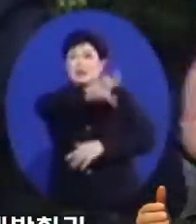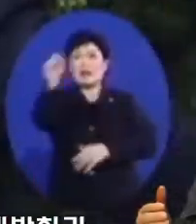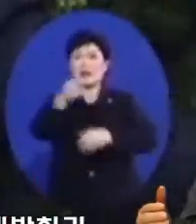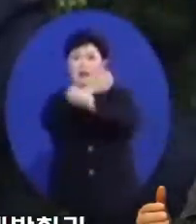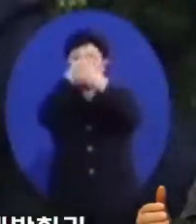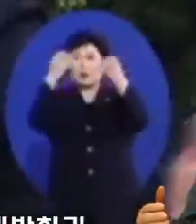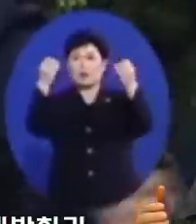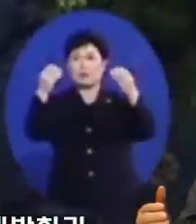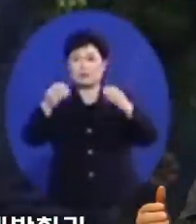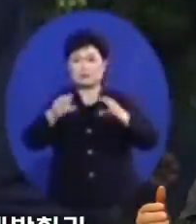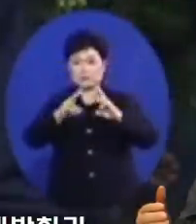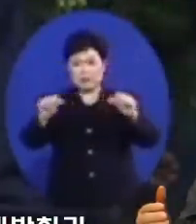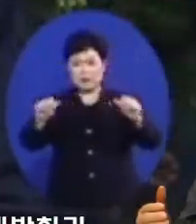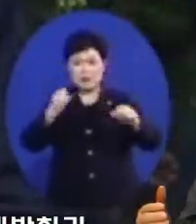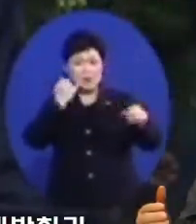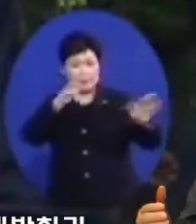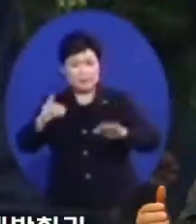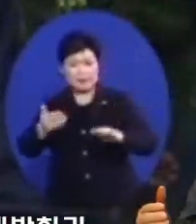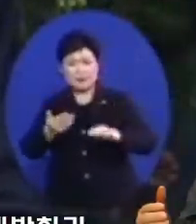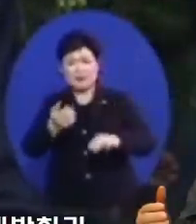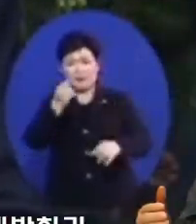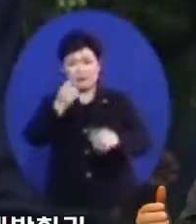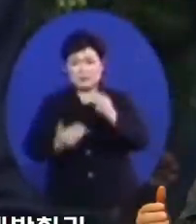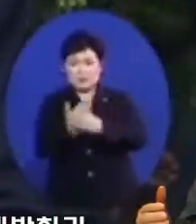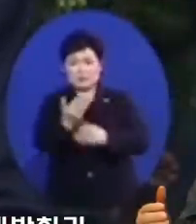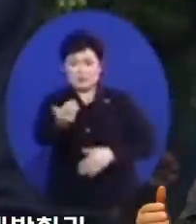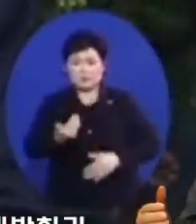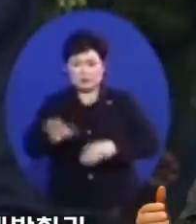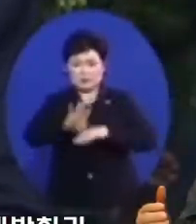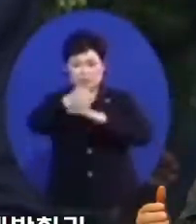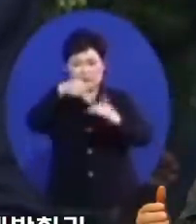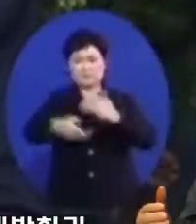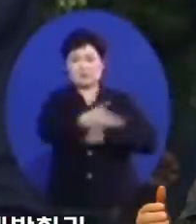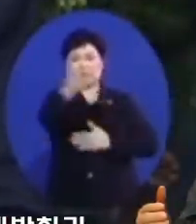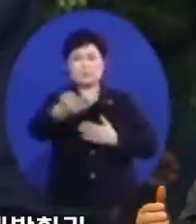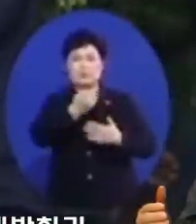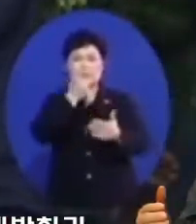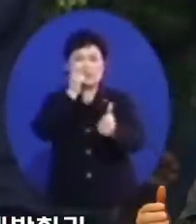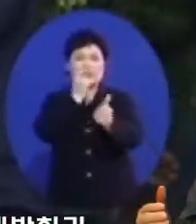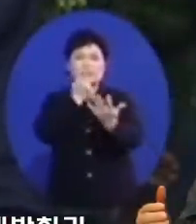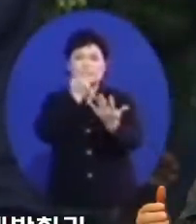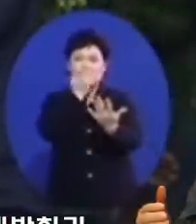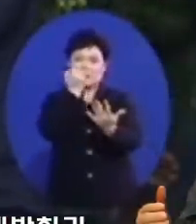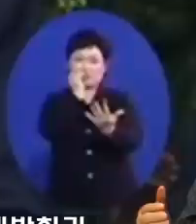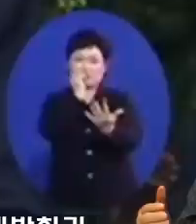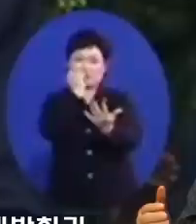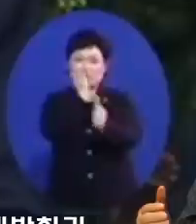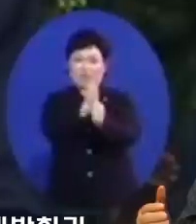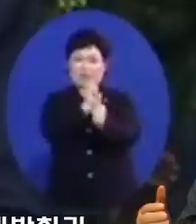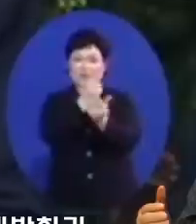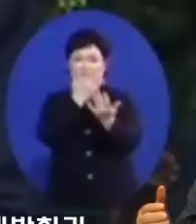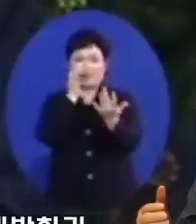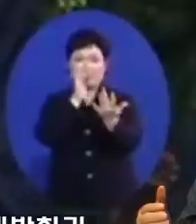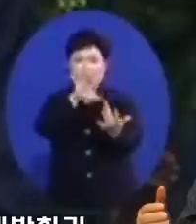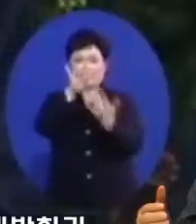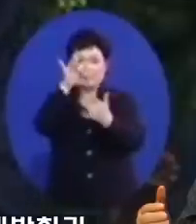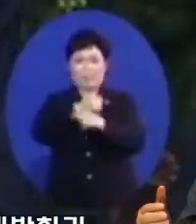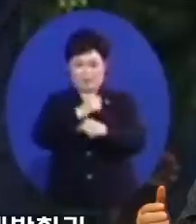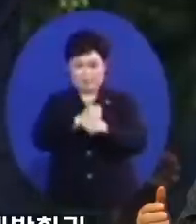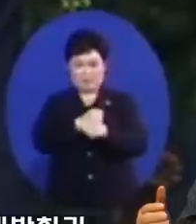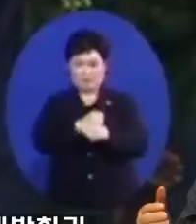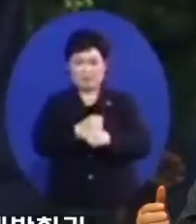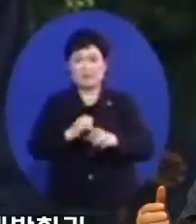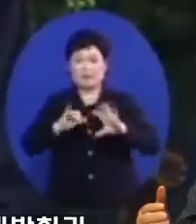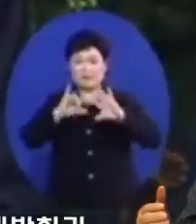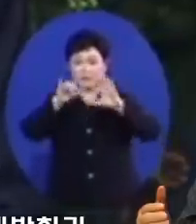생기기도 전에 그리스도 안에서 여러분을 택했습니다. 보통 여러분 귀중한 존재가 아닙니다. 창세 전에